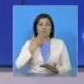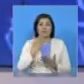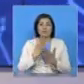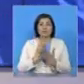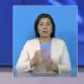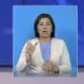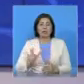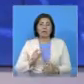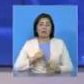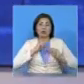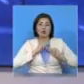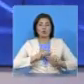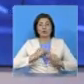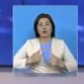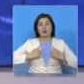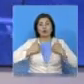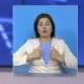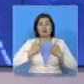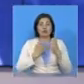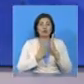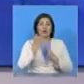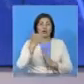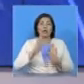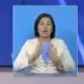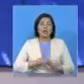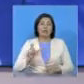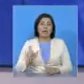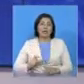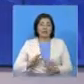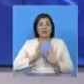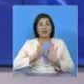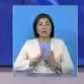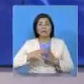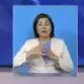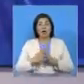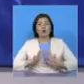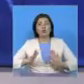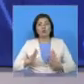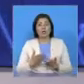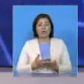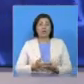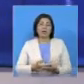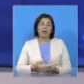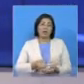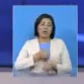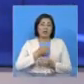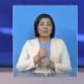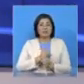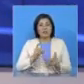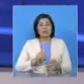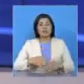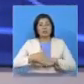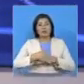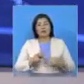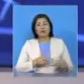келеді. Тұрғындардың жұмыс істеуге деген құлшынысы жоғары. Тек халықтың емес, ауылдың да жағдайы бұрынғыдан өзгерек. Тақтайдай тегіс жол